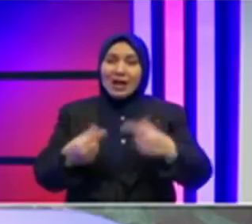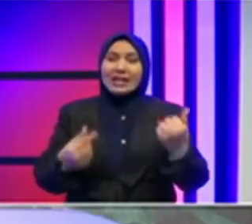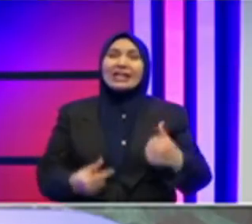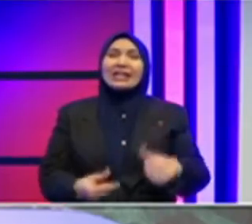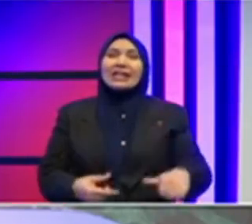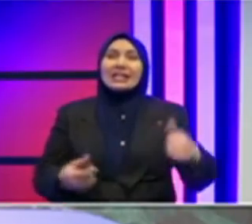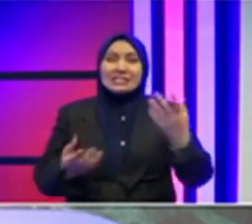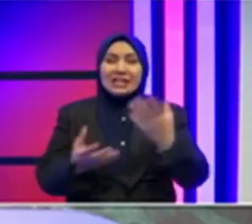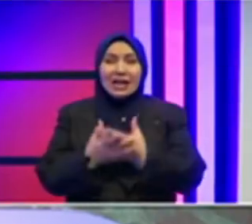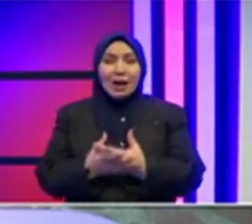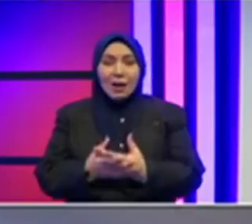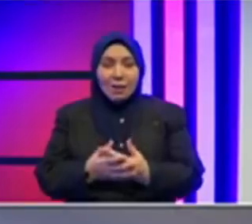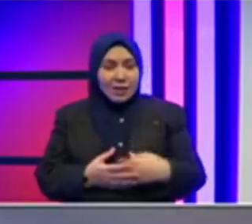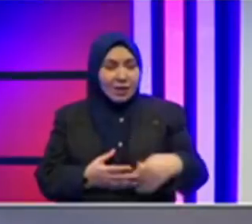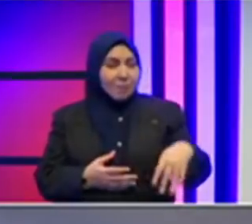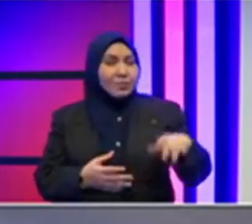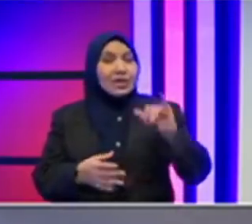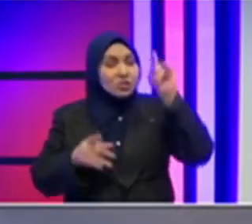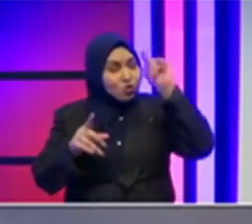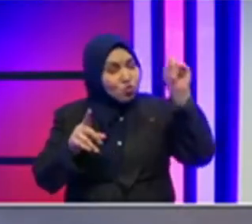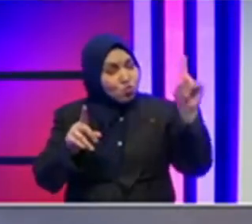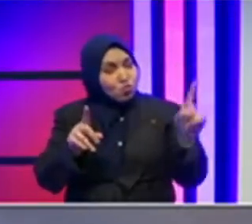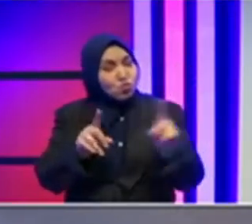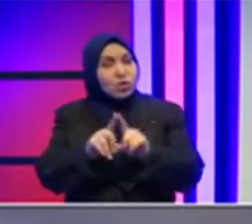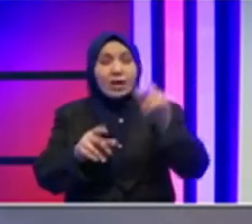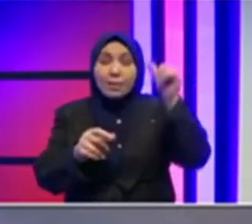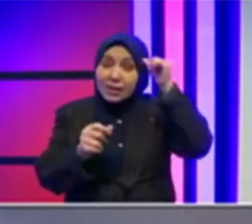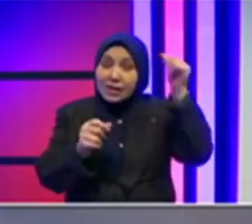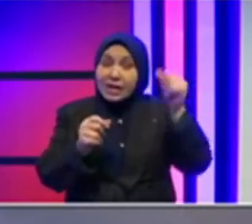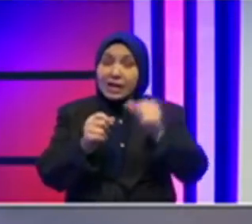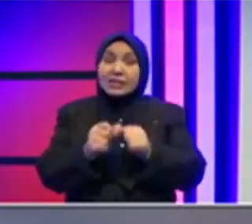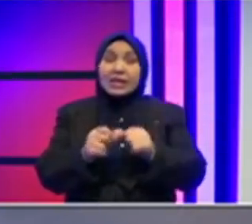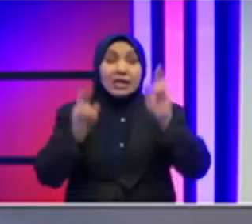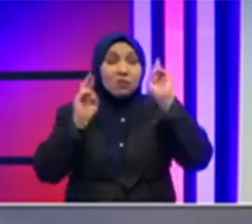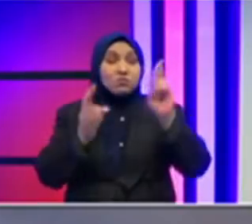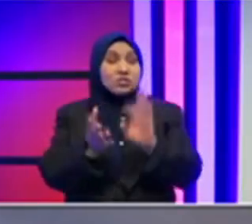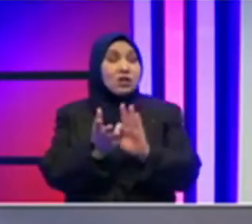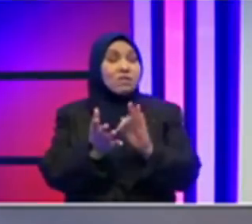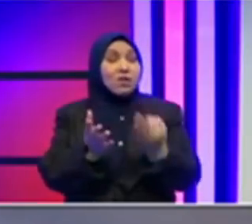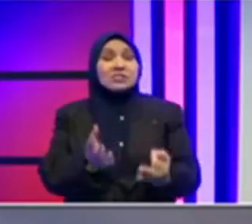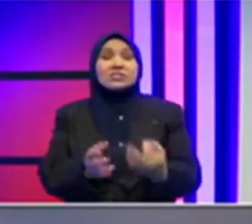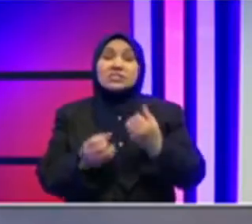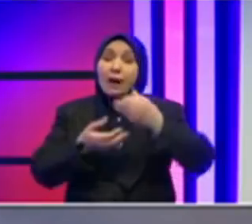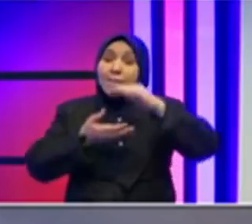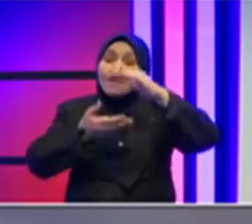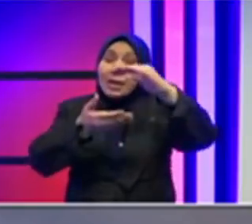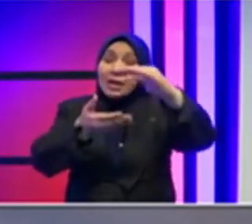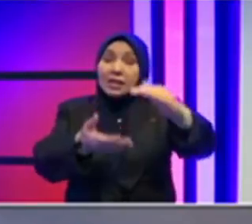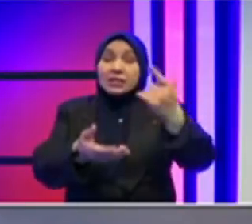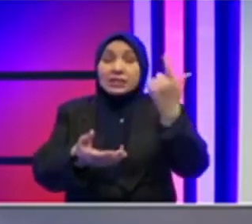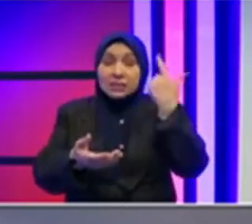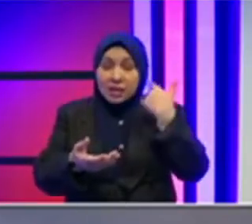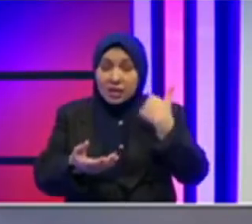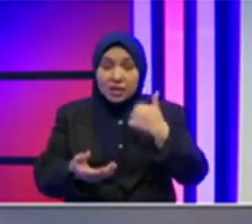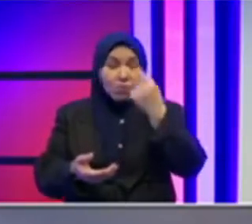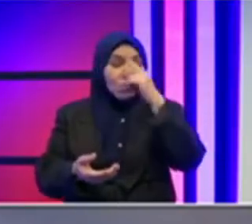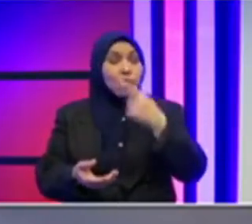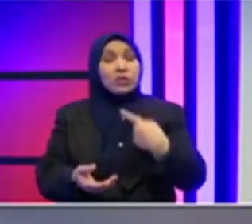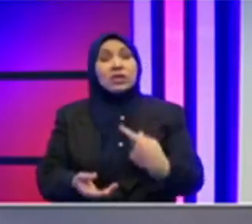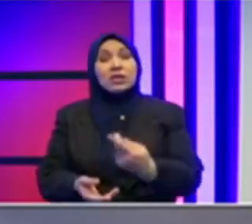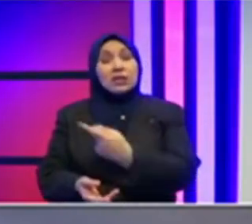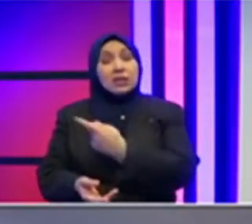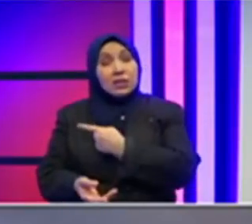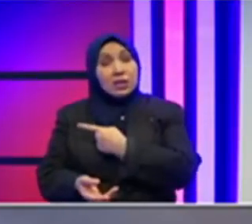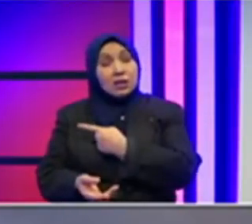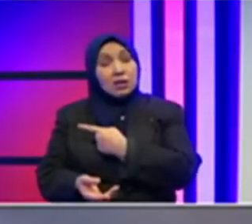sekalian, saya setuju dengan peringatan yang Ustaz Fah sampaikan tadi. Kadang-kadang kita melihat pimpinan kita Ustaz